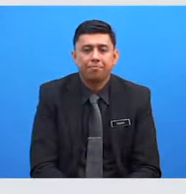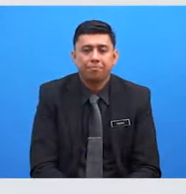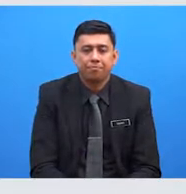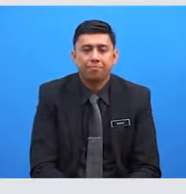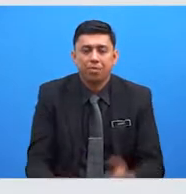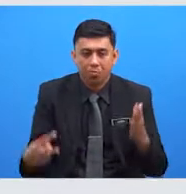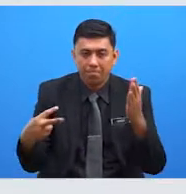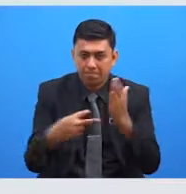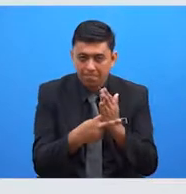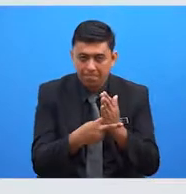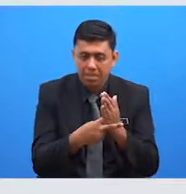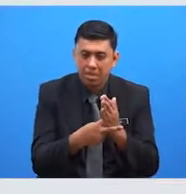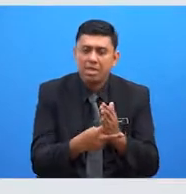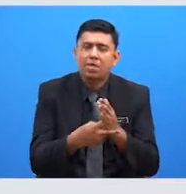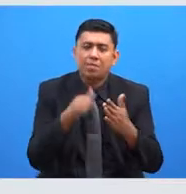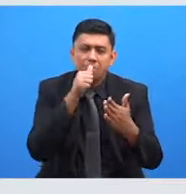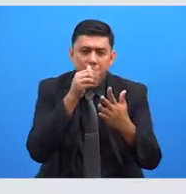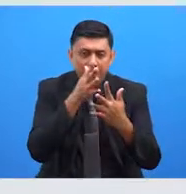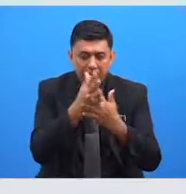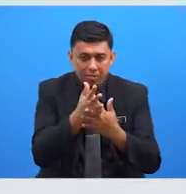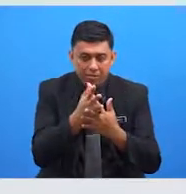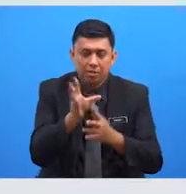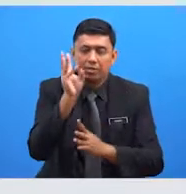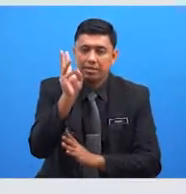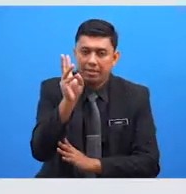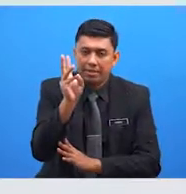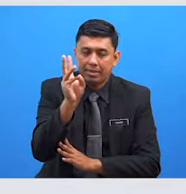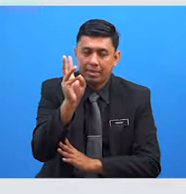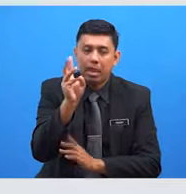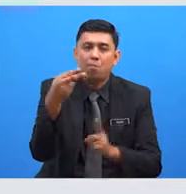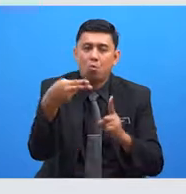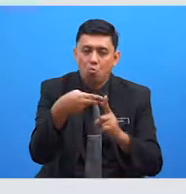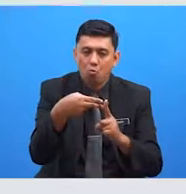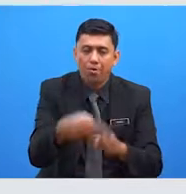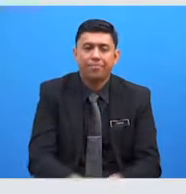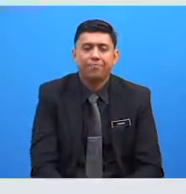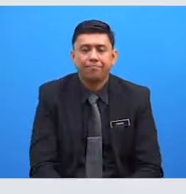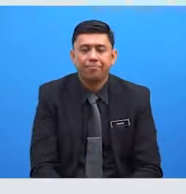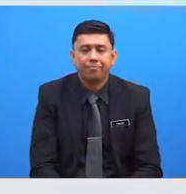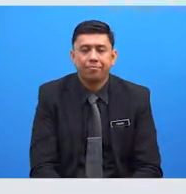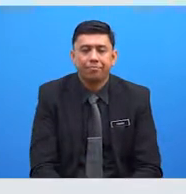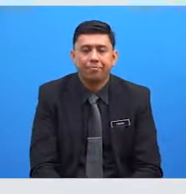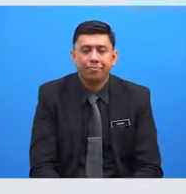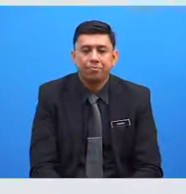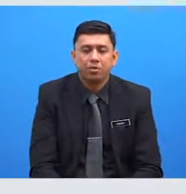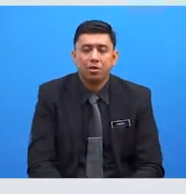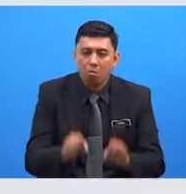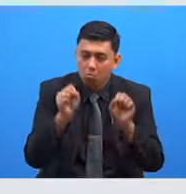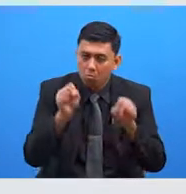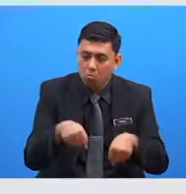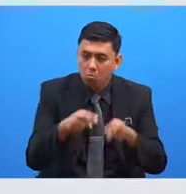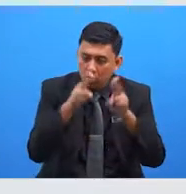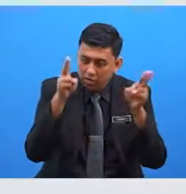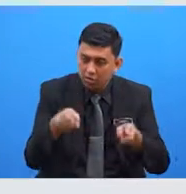Mesej kata laluan wajib diisi minima 6 aksara dipaparkan. Anda juga boleh uji